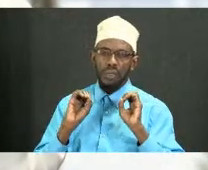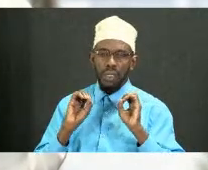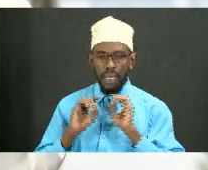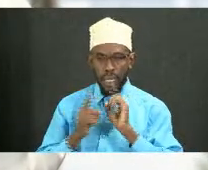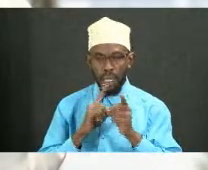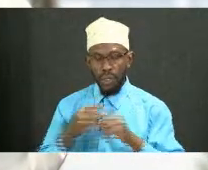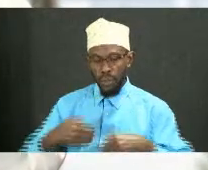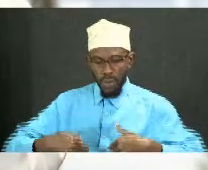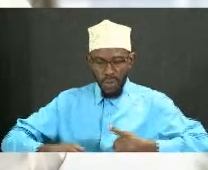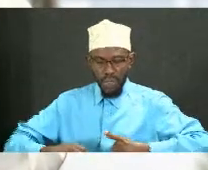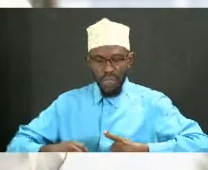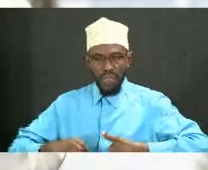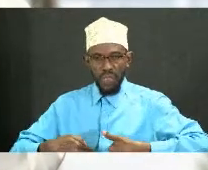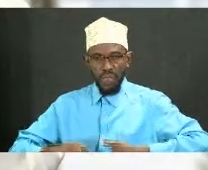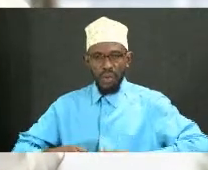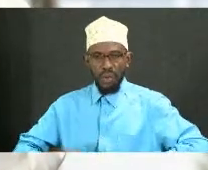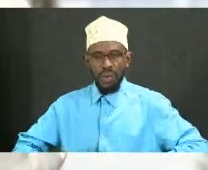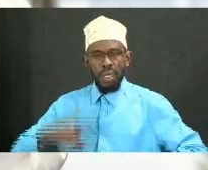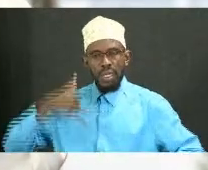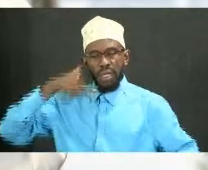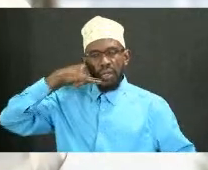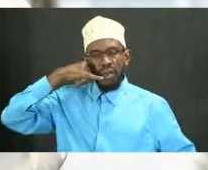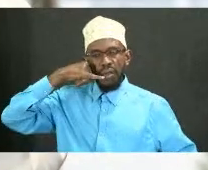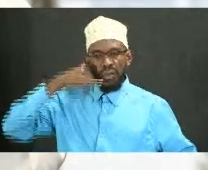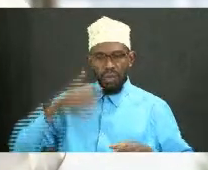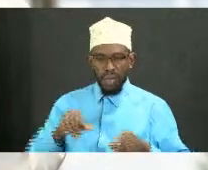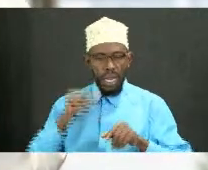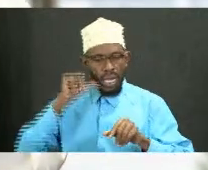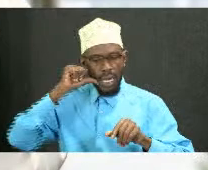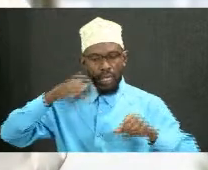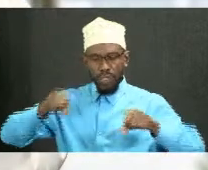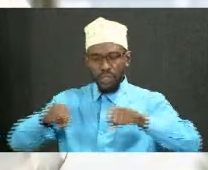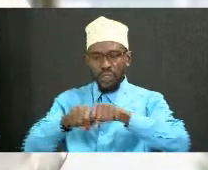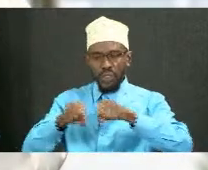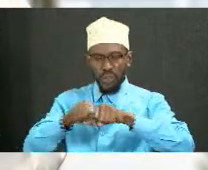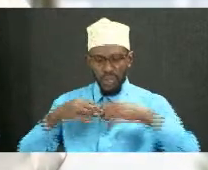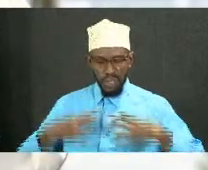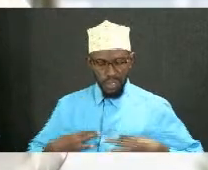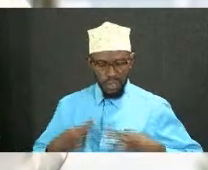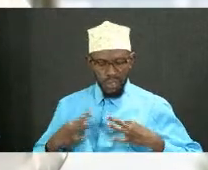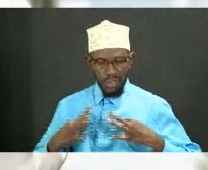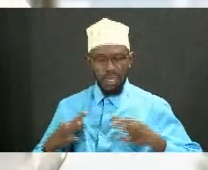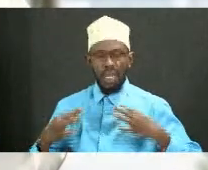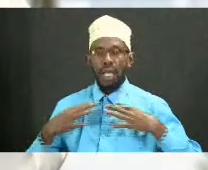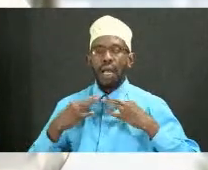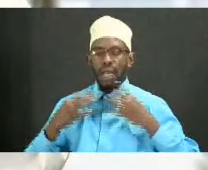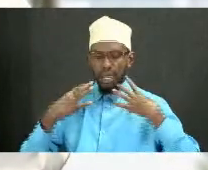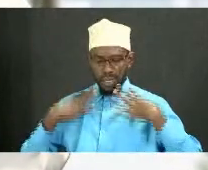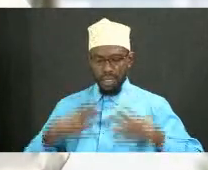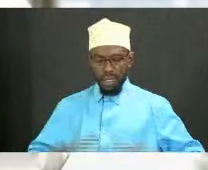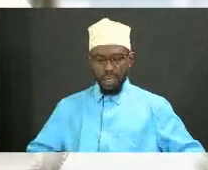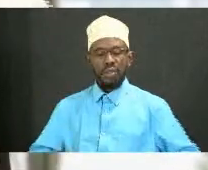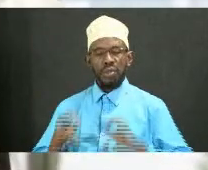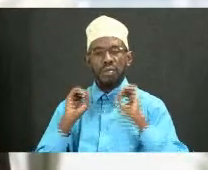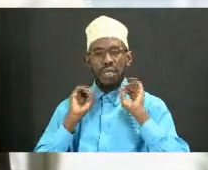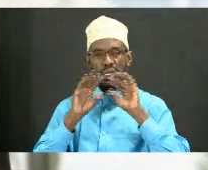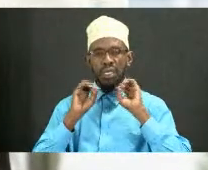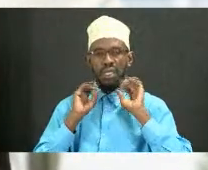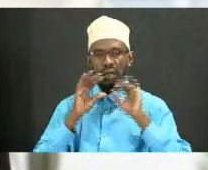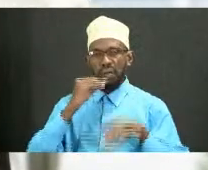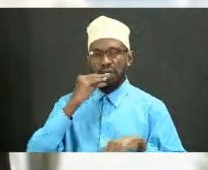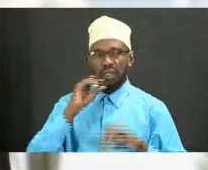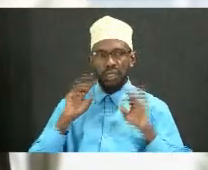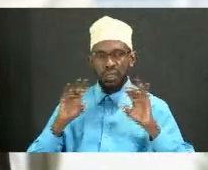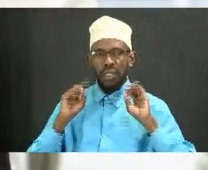hapa nazungumza na vijana, pengine simu kubwa, viatu vizuri, sijui shati nzuri, kanzu mashallah na kadhalika. Kwa hivyo mambo